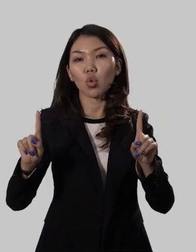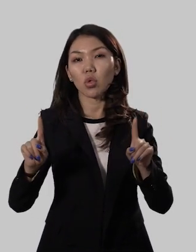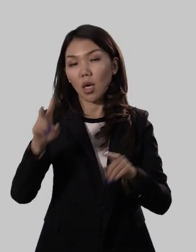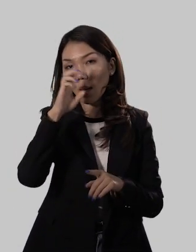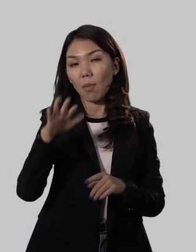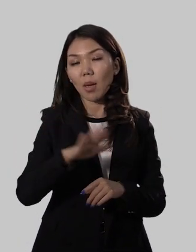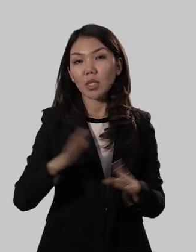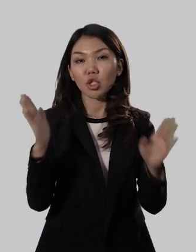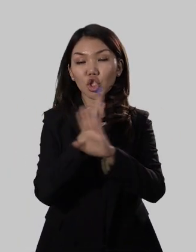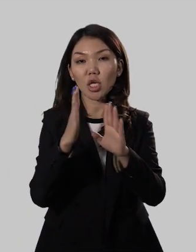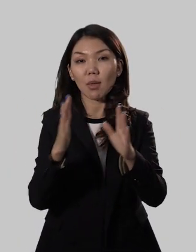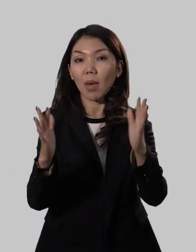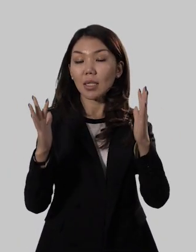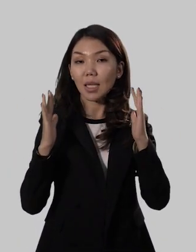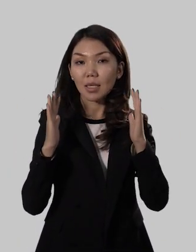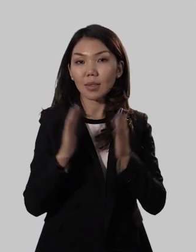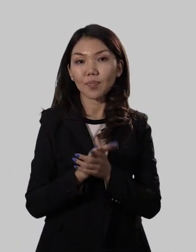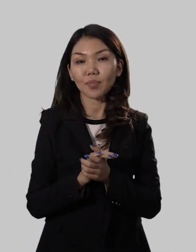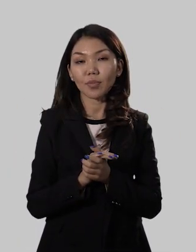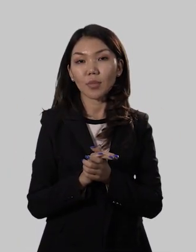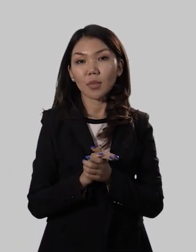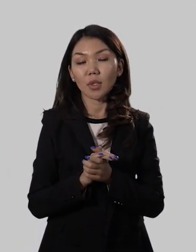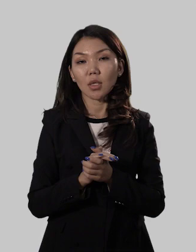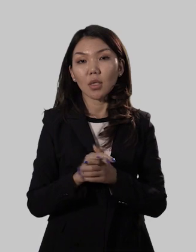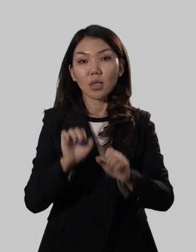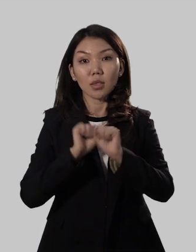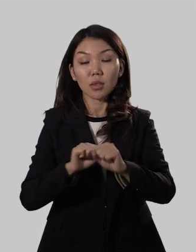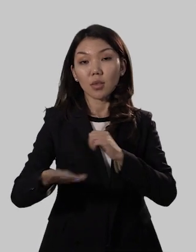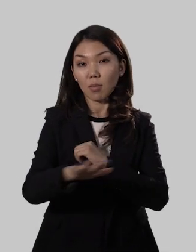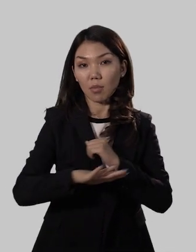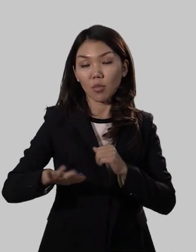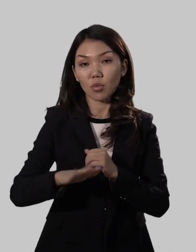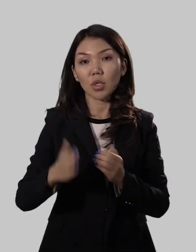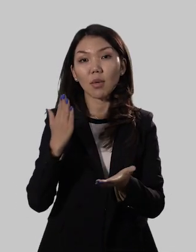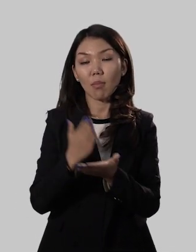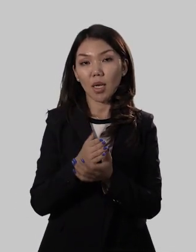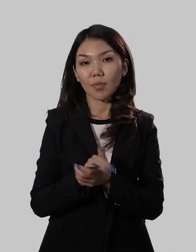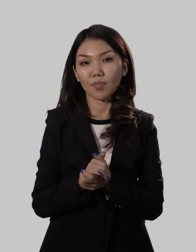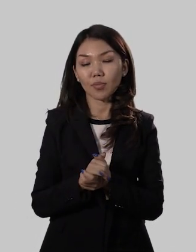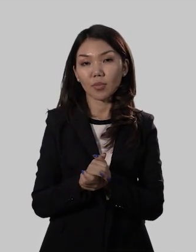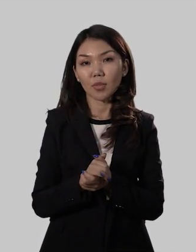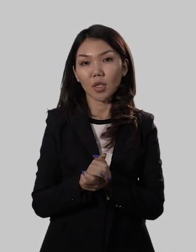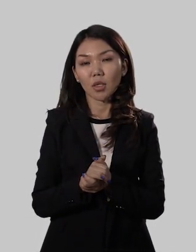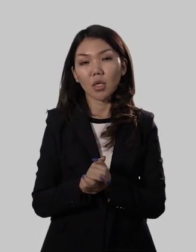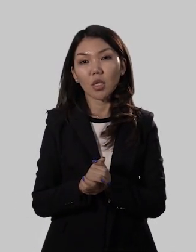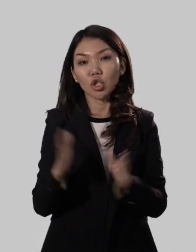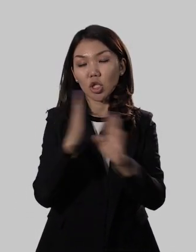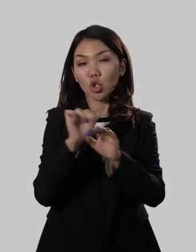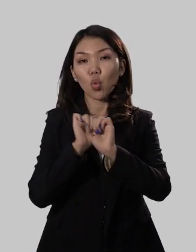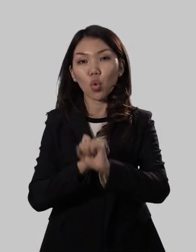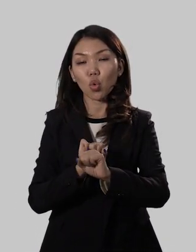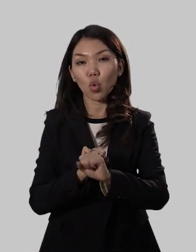өзгөчөлөнгөн мамлекеттик жаратылыш парктары, коруктар бар. Аларды жаратылышты